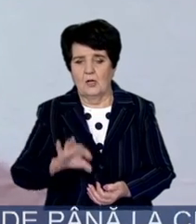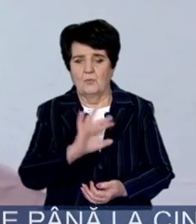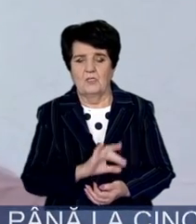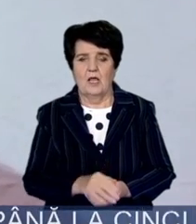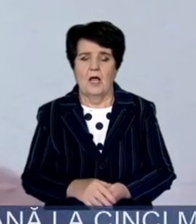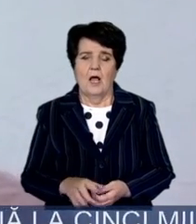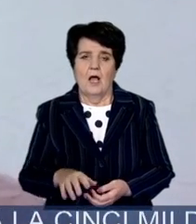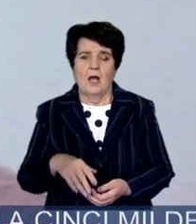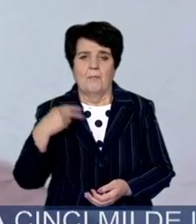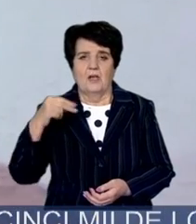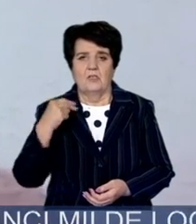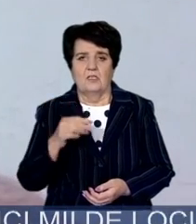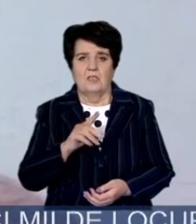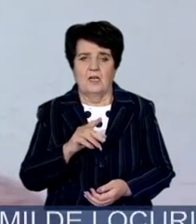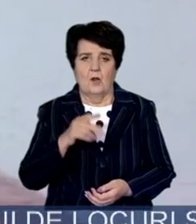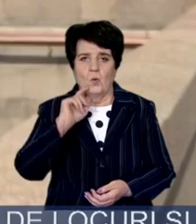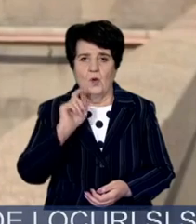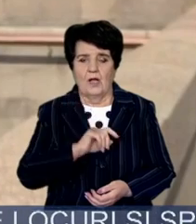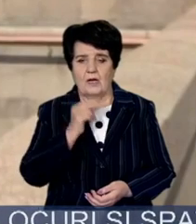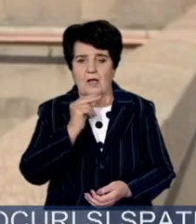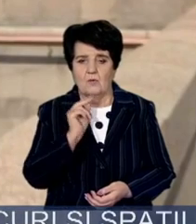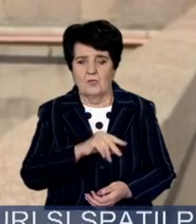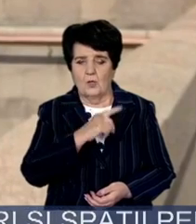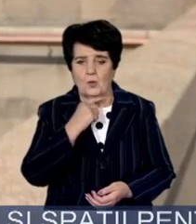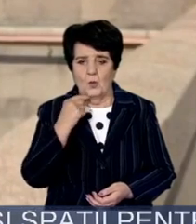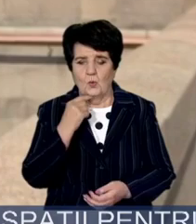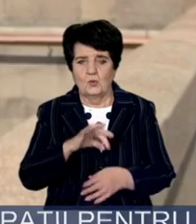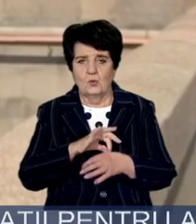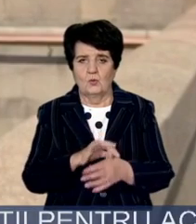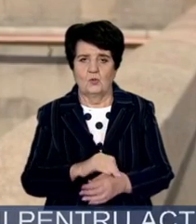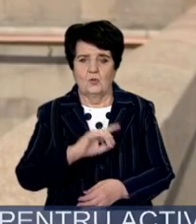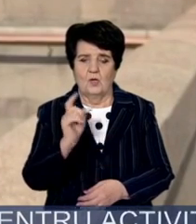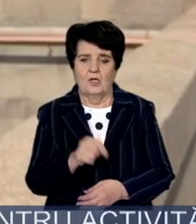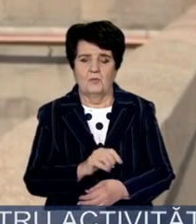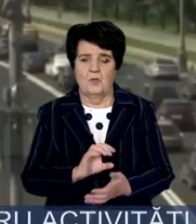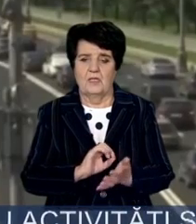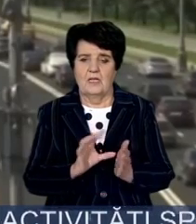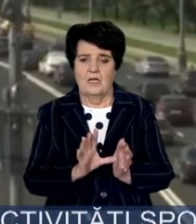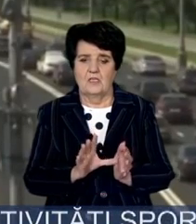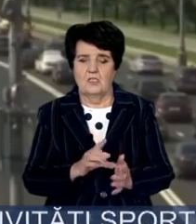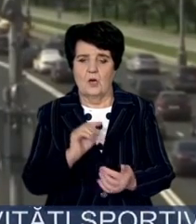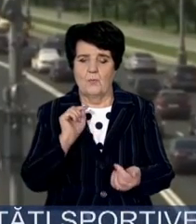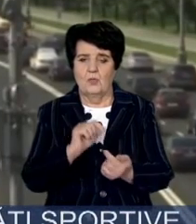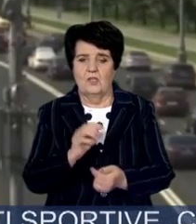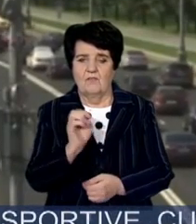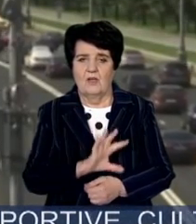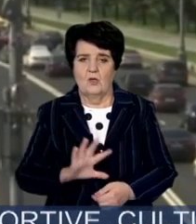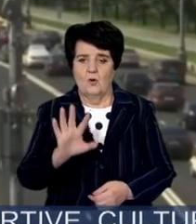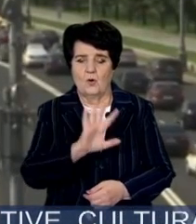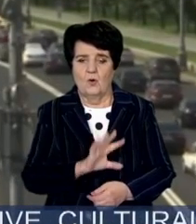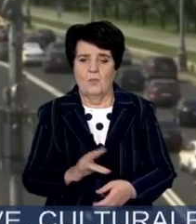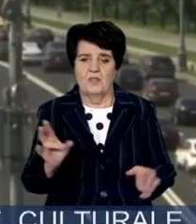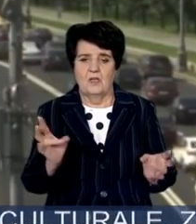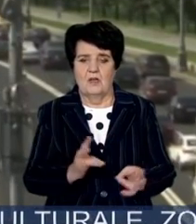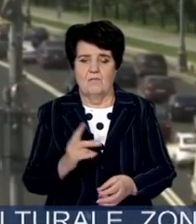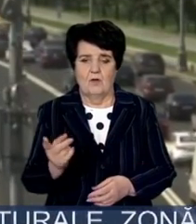Președintele ucrainean Volodymyr Zelensky a acuzat Rusia că duce un război energetic împotriva Europei și a vorbit despre nevoia